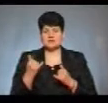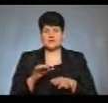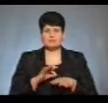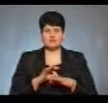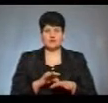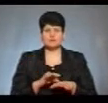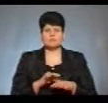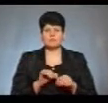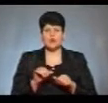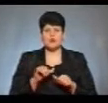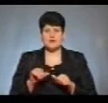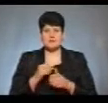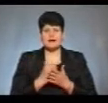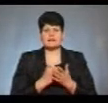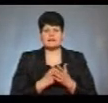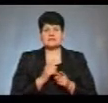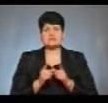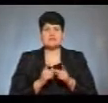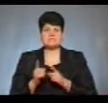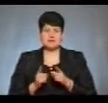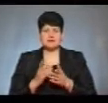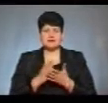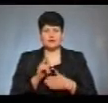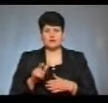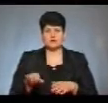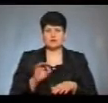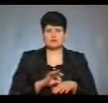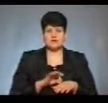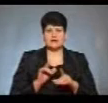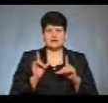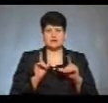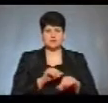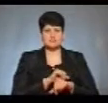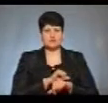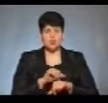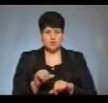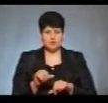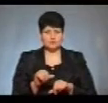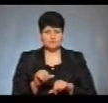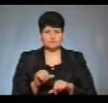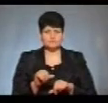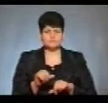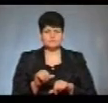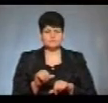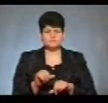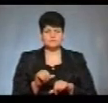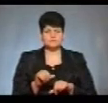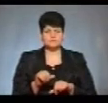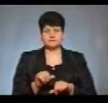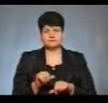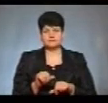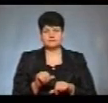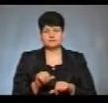по деяких кандидатах заміни, тому що є люди, що хворіють, їдуть за кордон. Тому ми в межах